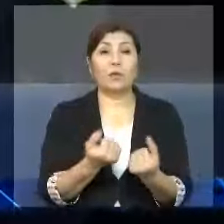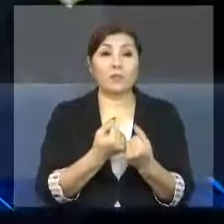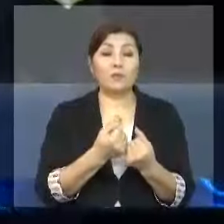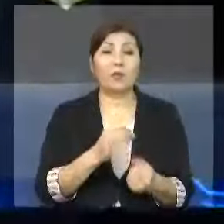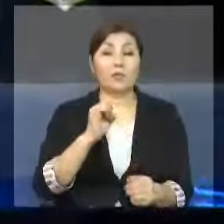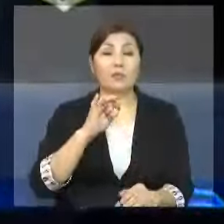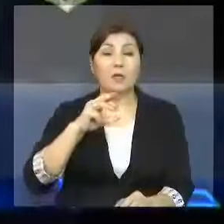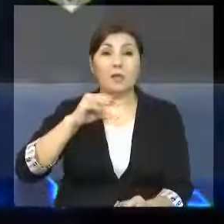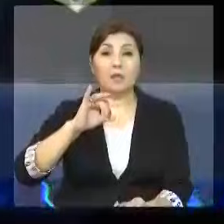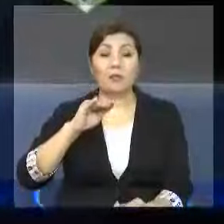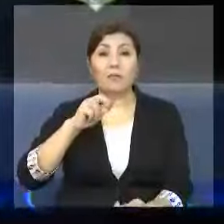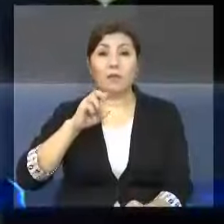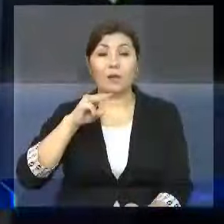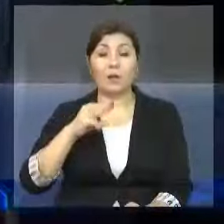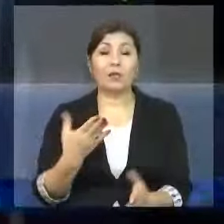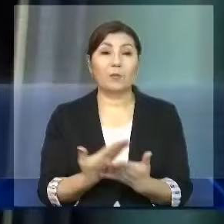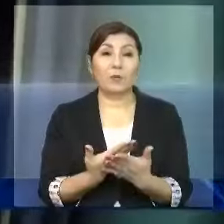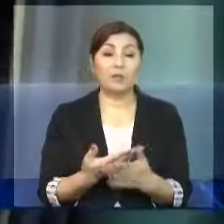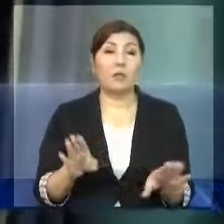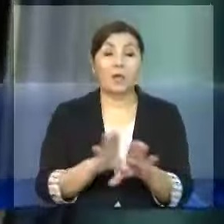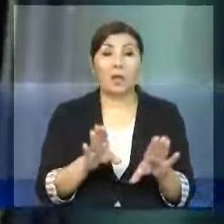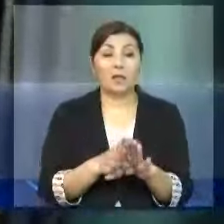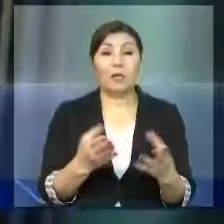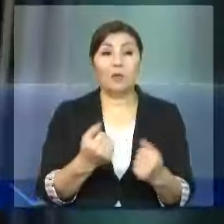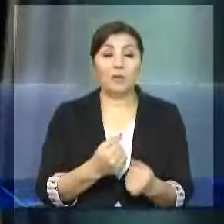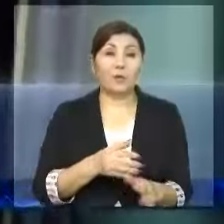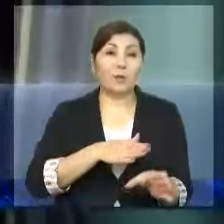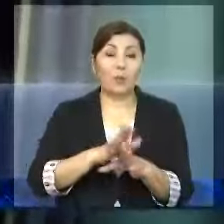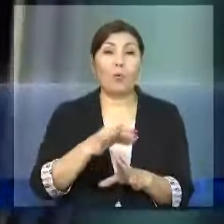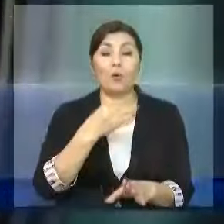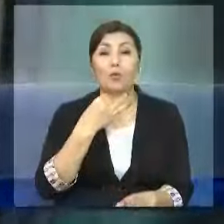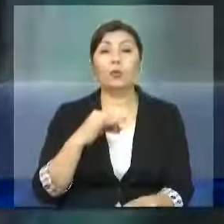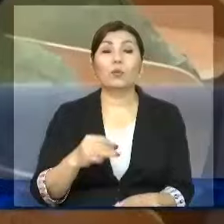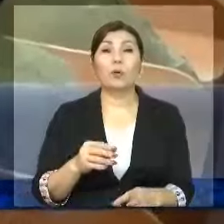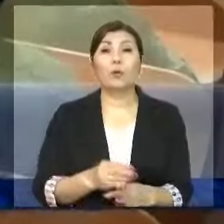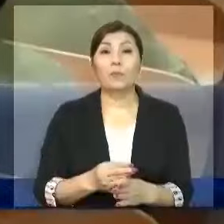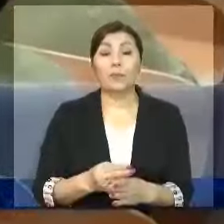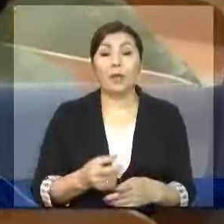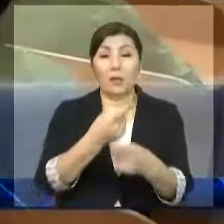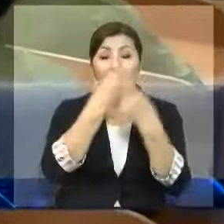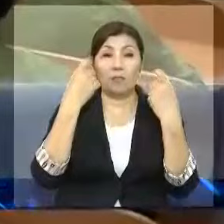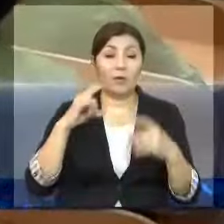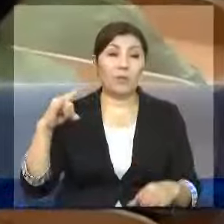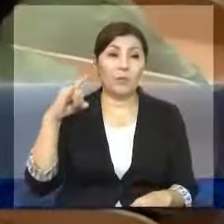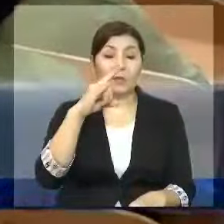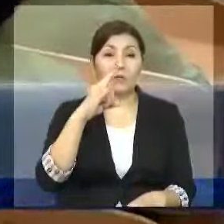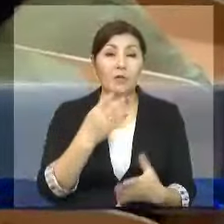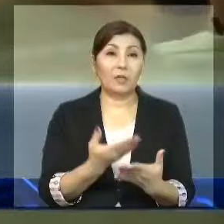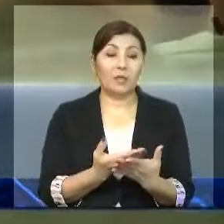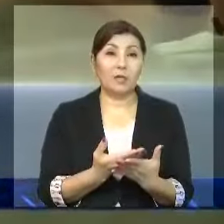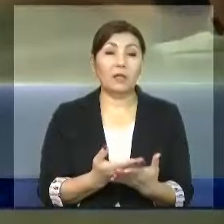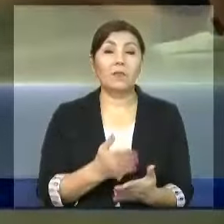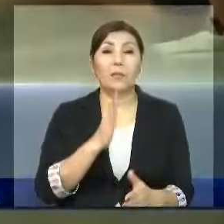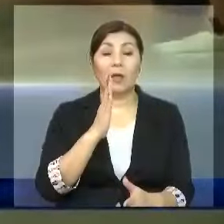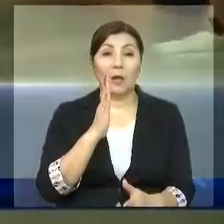специальный сертификат. Таким образом, с юных лет школьники получают самую полную информацию о самолетах, а в перспективе становятся самыми настоящими